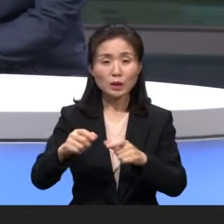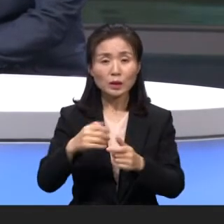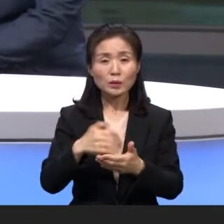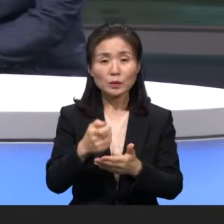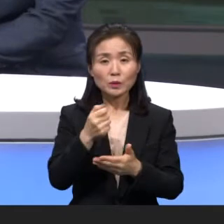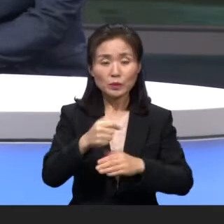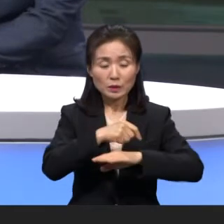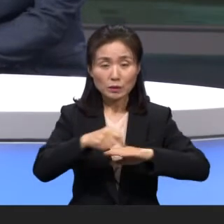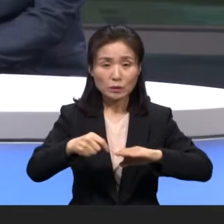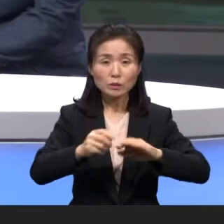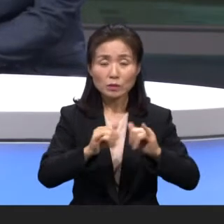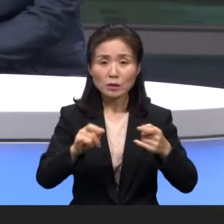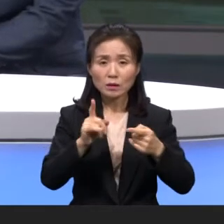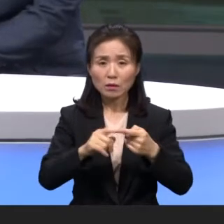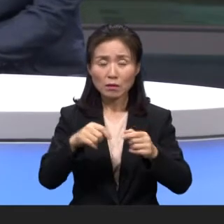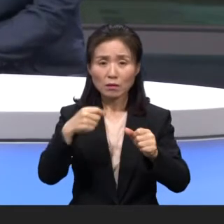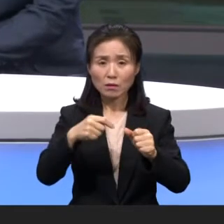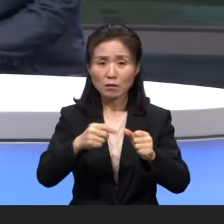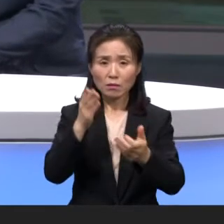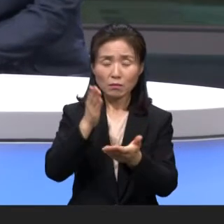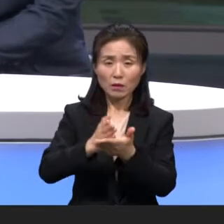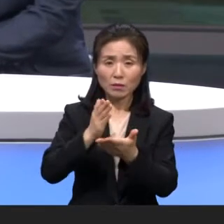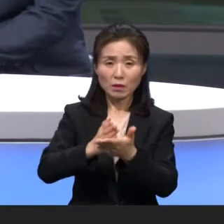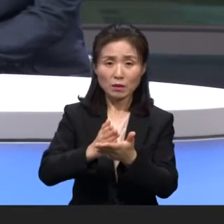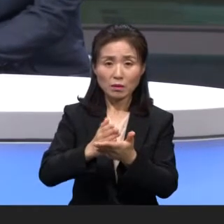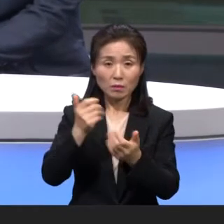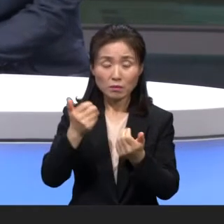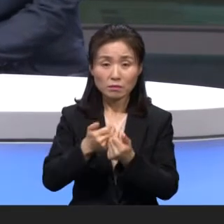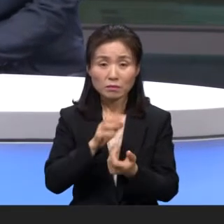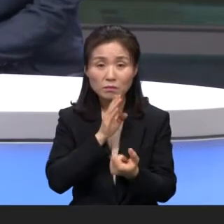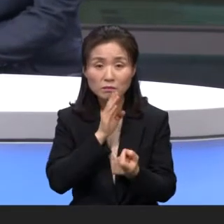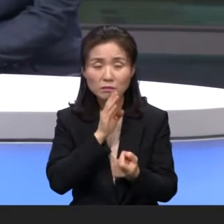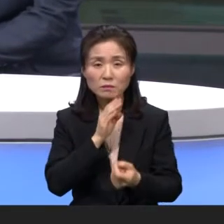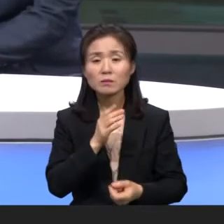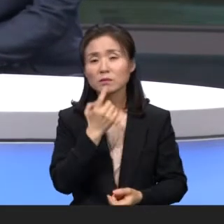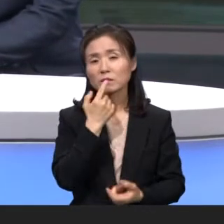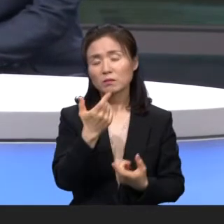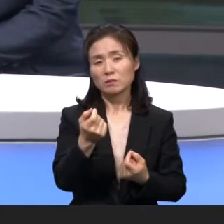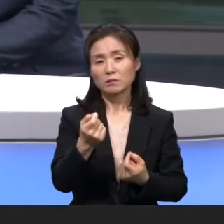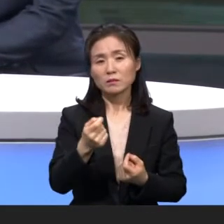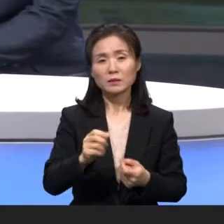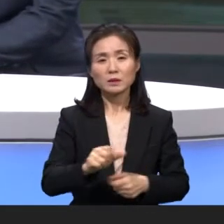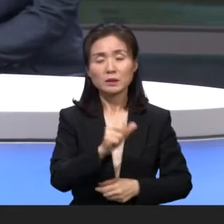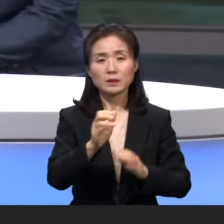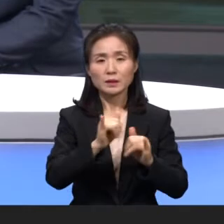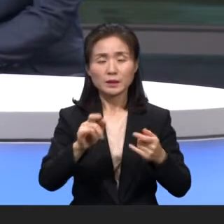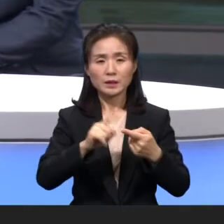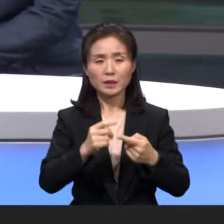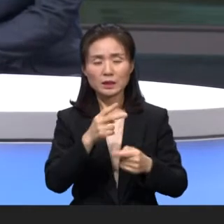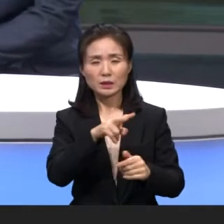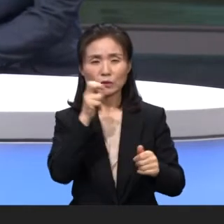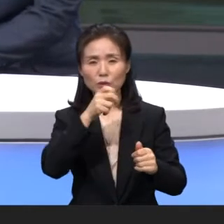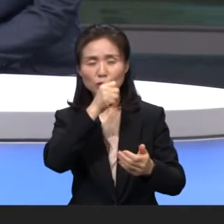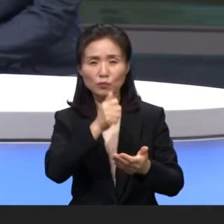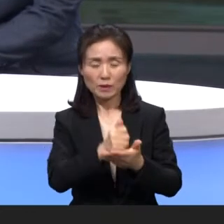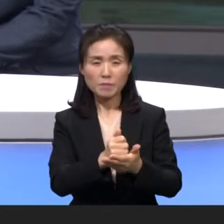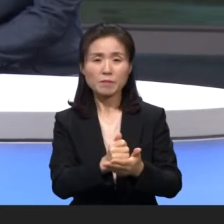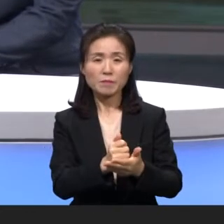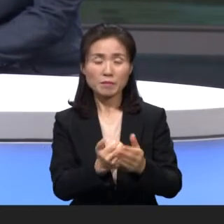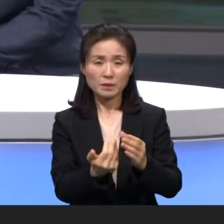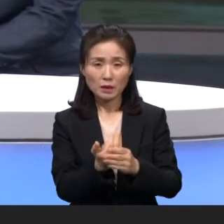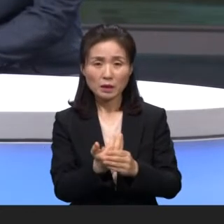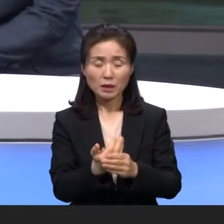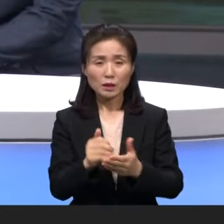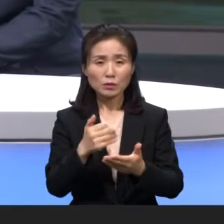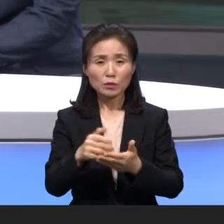대해서 가르치는 걸 가로막고 있다고 들었어요 네 그렇습니다 이 말씀 하신 것처럼 아시아인 에 대한 이 증오 범죄가 발생한 가운데 소수인종